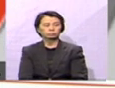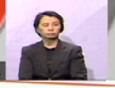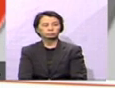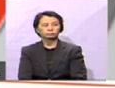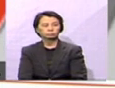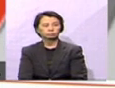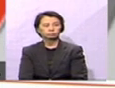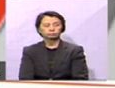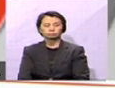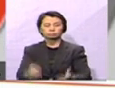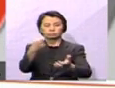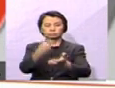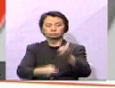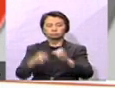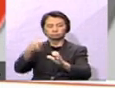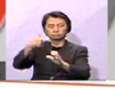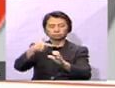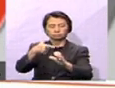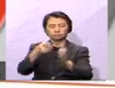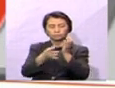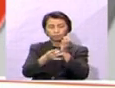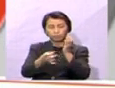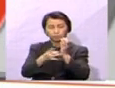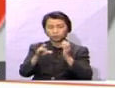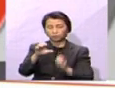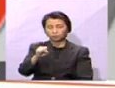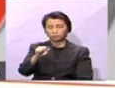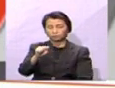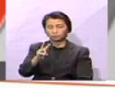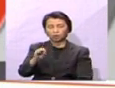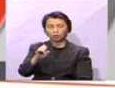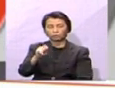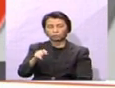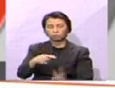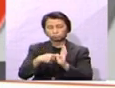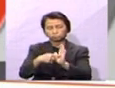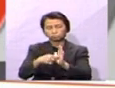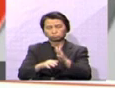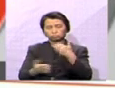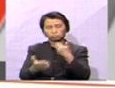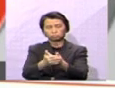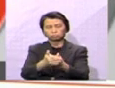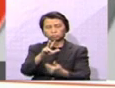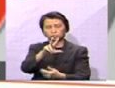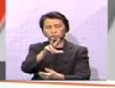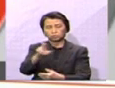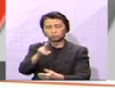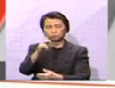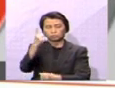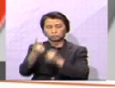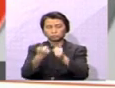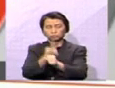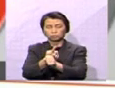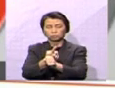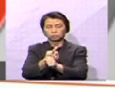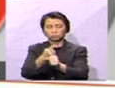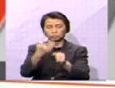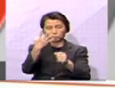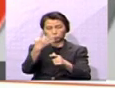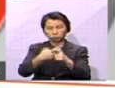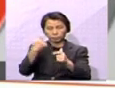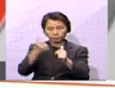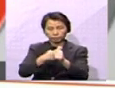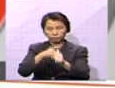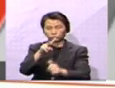2018 harga minyak sawit mentah msm mampu catat momentum sehingga rm3,000 S ton pada suku pertama